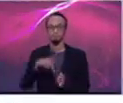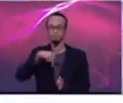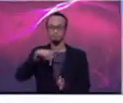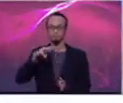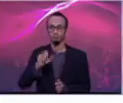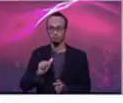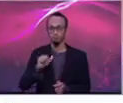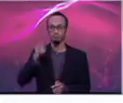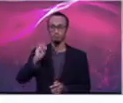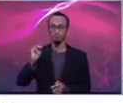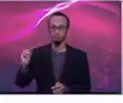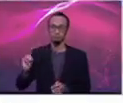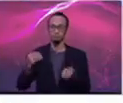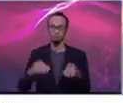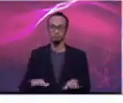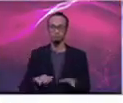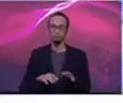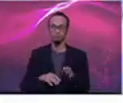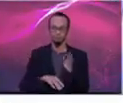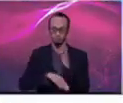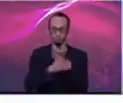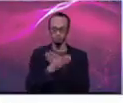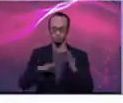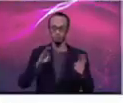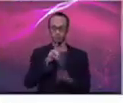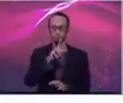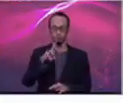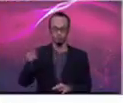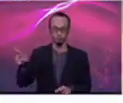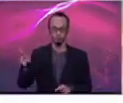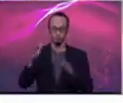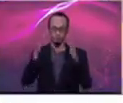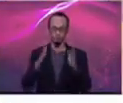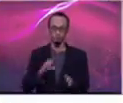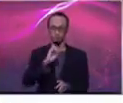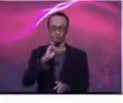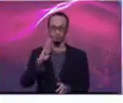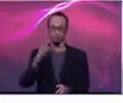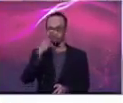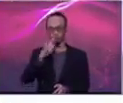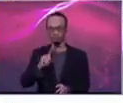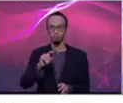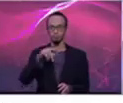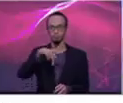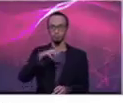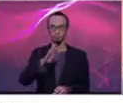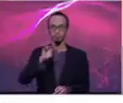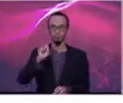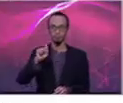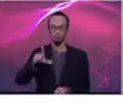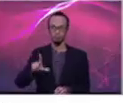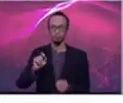diahunalelarkan serosekuk program pembebasan banduan secara berlesen pbsl di luar tembok